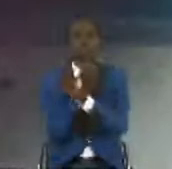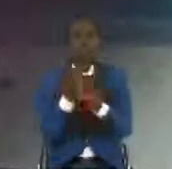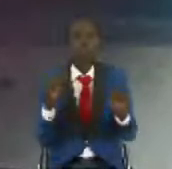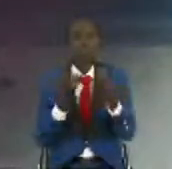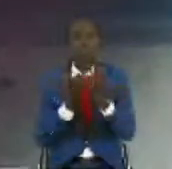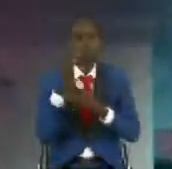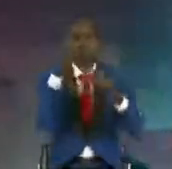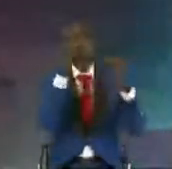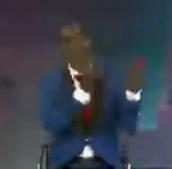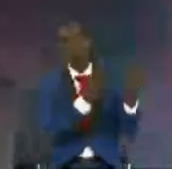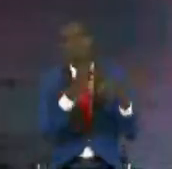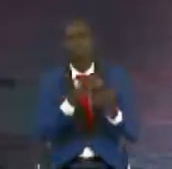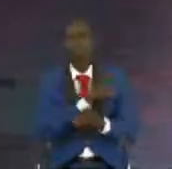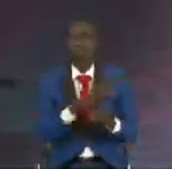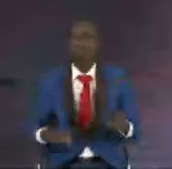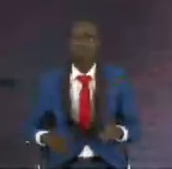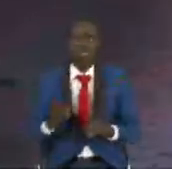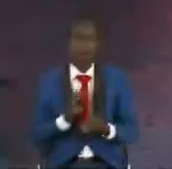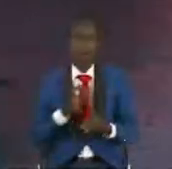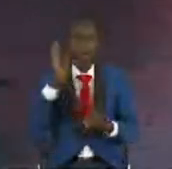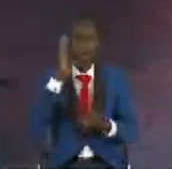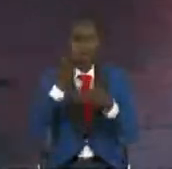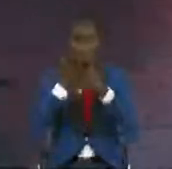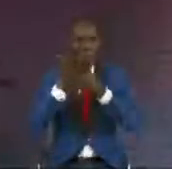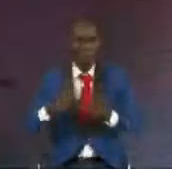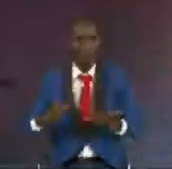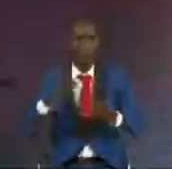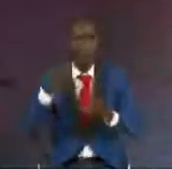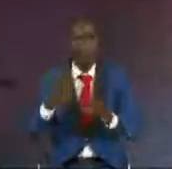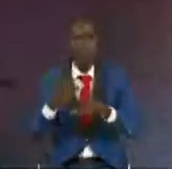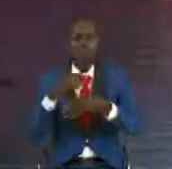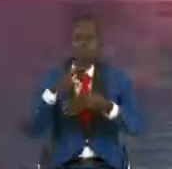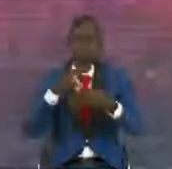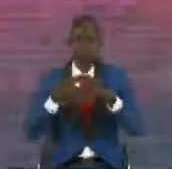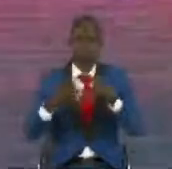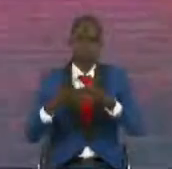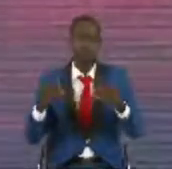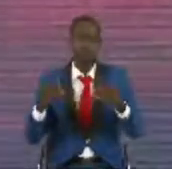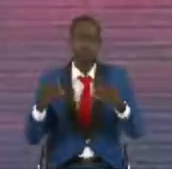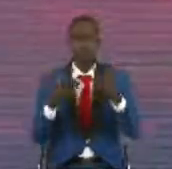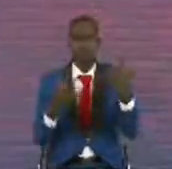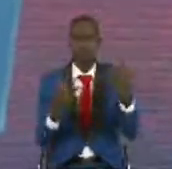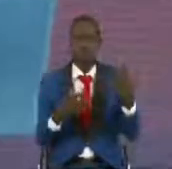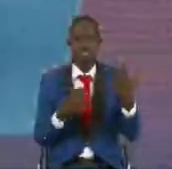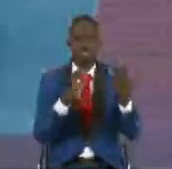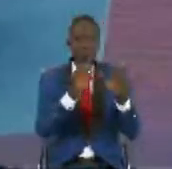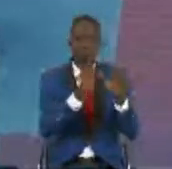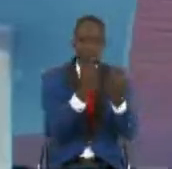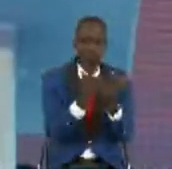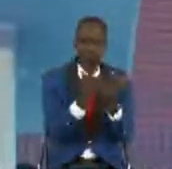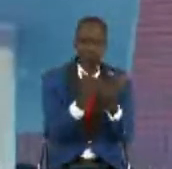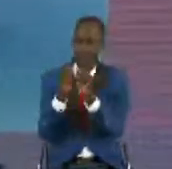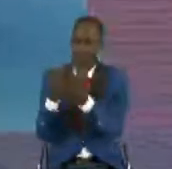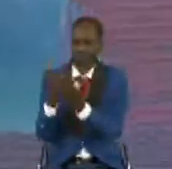Christ. Je veux diviser le message en trois parties. Une partie maintenant, une autre partie après, et ensuite une